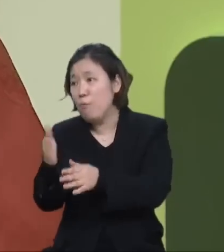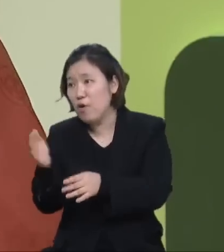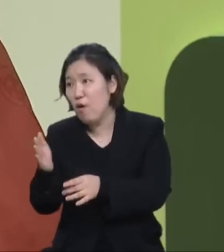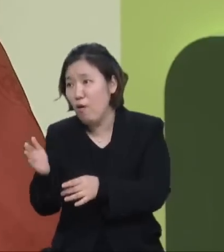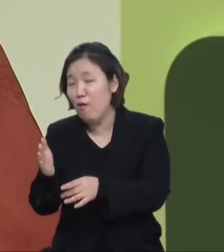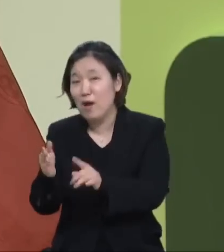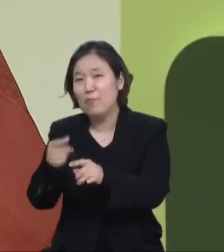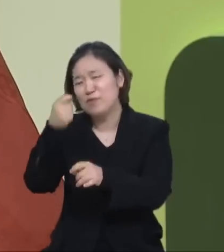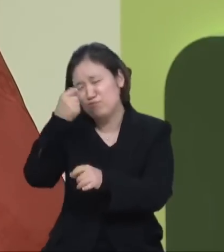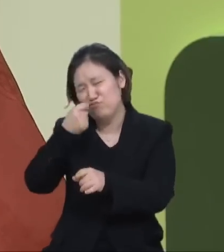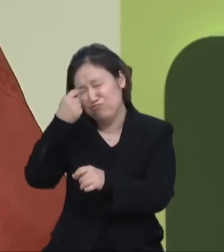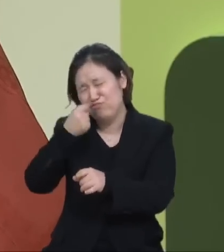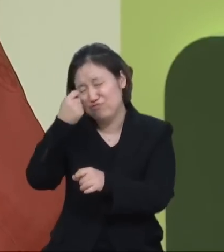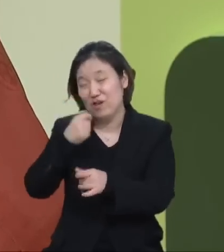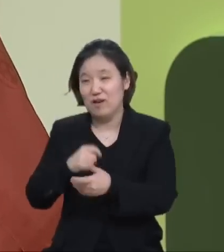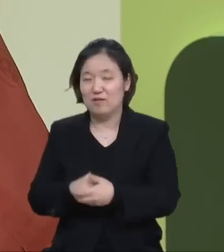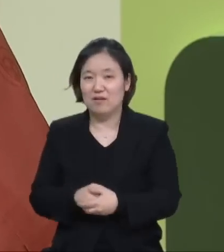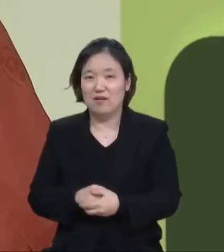뭐 울더래요